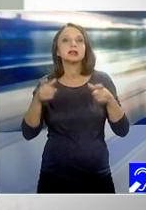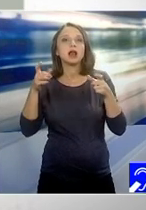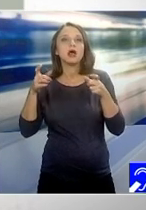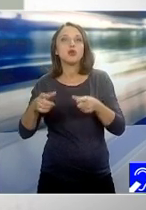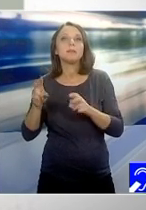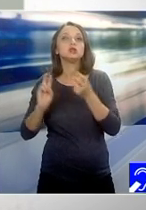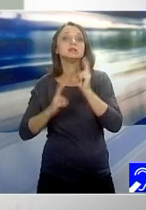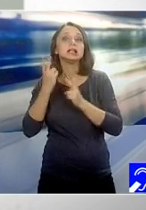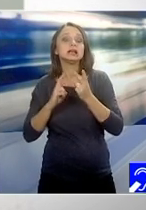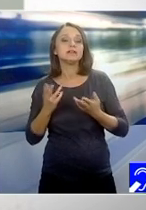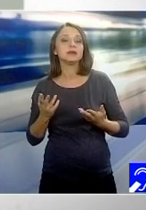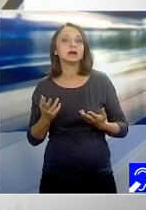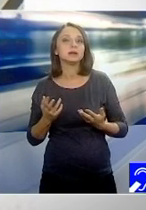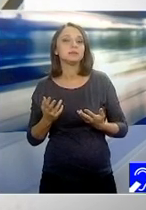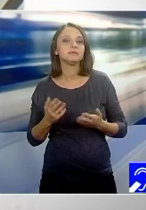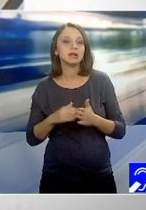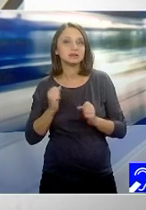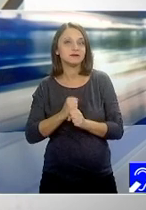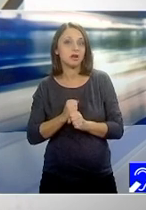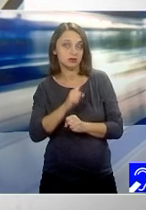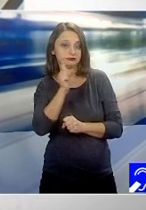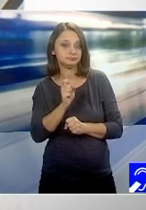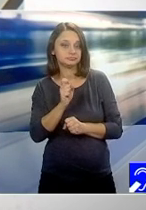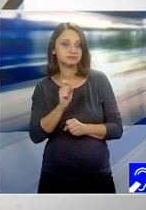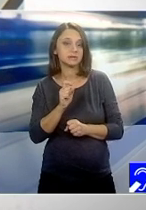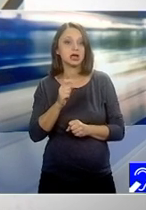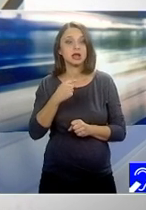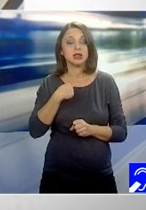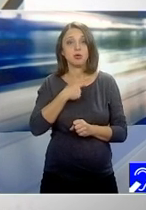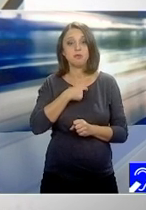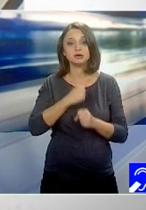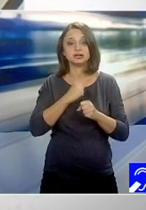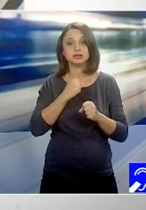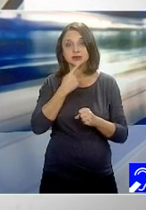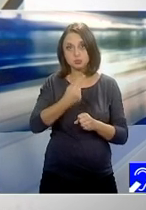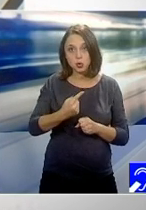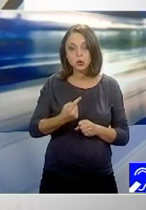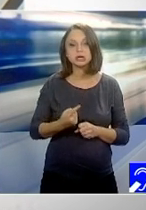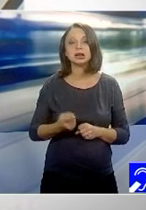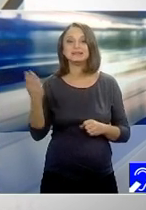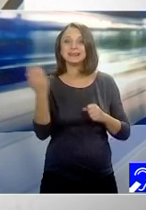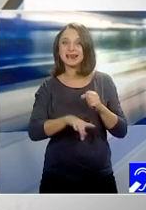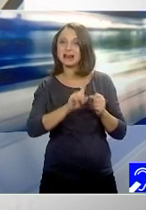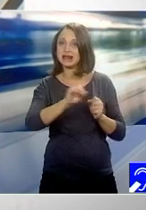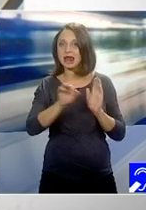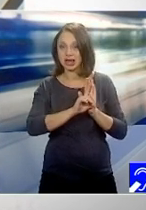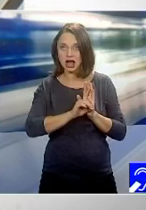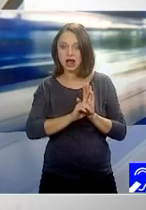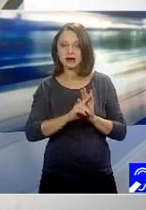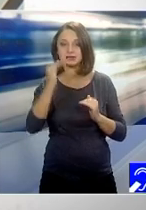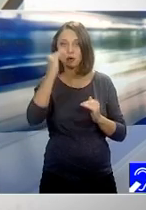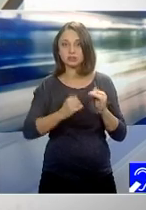Da. Eu aș putea să vă spun că tăierile legale s-au redus drastic. Dacă la nivelul anului 2013